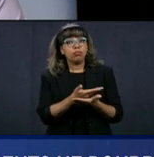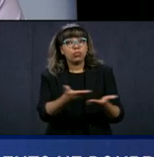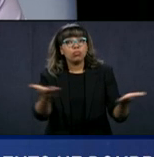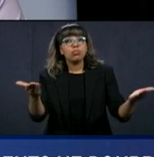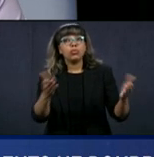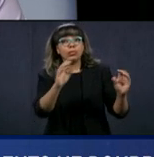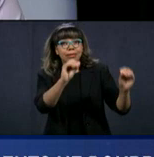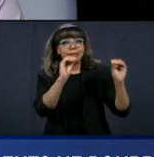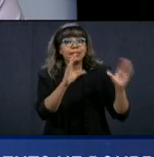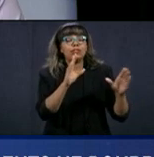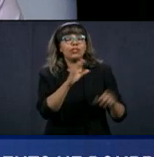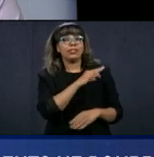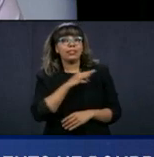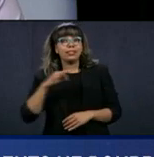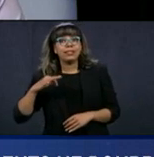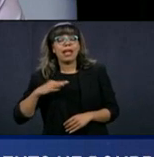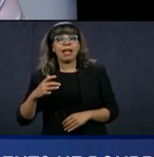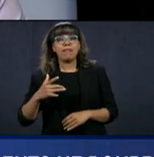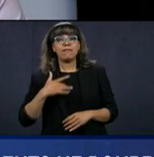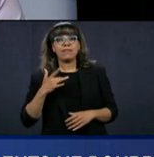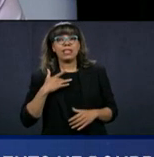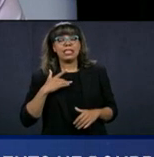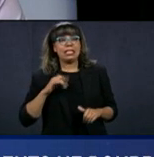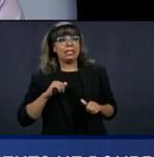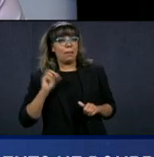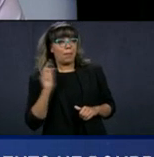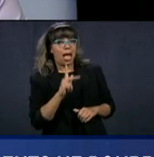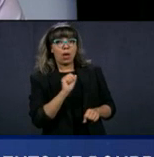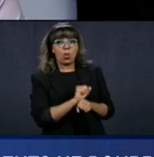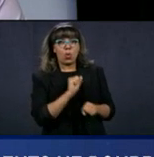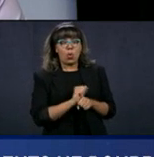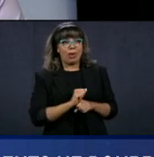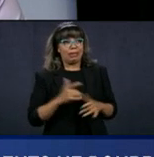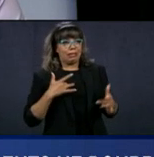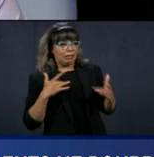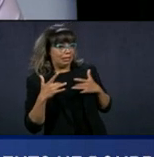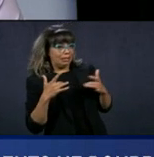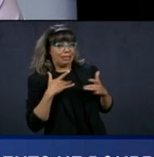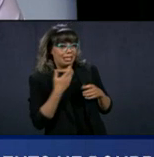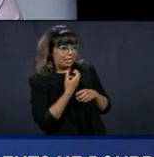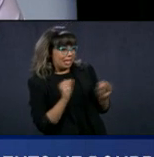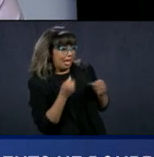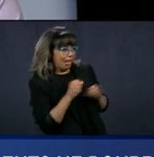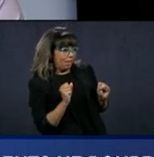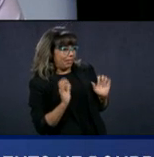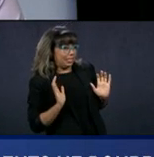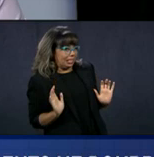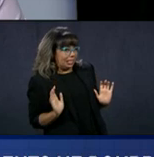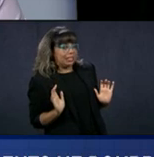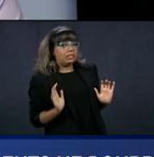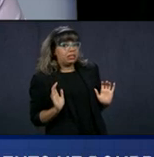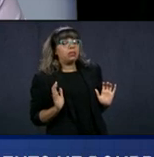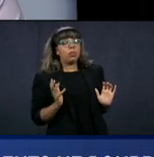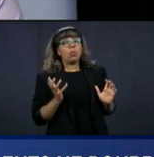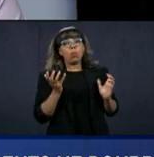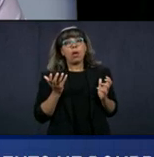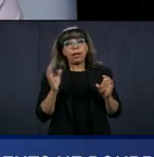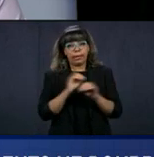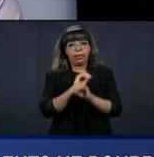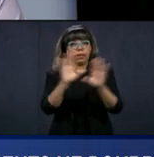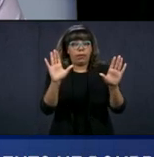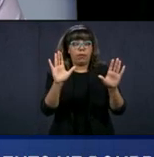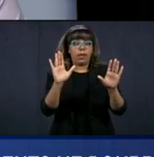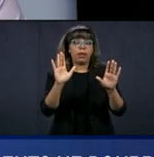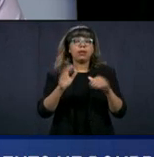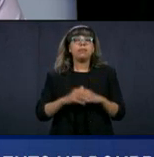Nous savons qu'il y a plusieurs enseignants et éducateurs qui ont des craintes par rapport à leur santé. Voilà pourquoi nous souhaitons clarifier la situation concernant